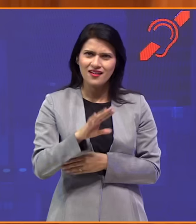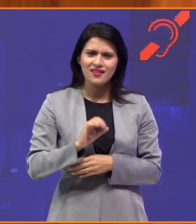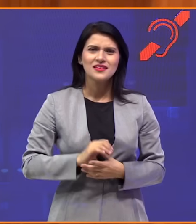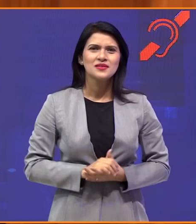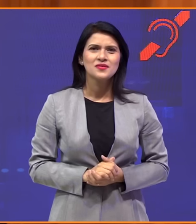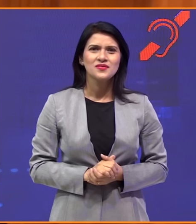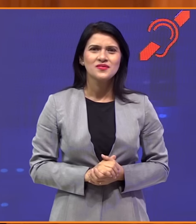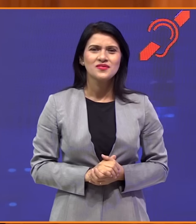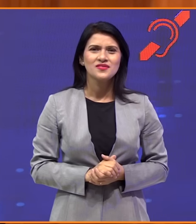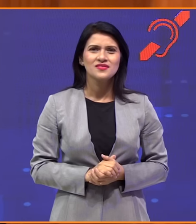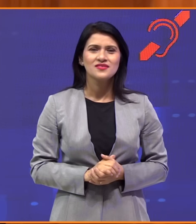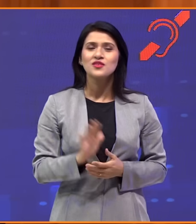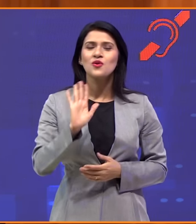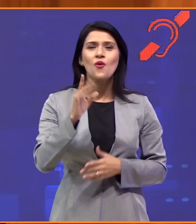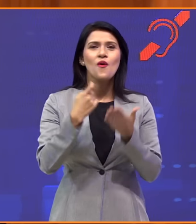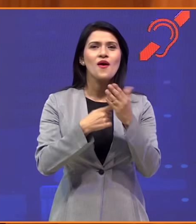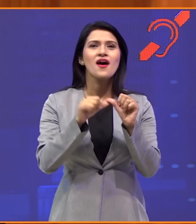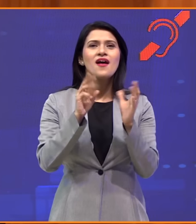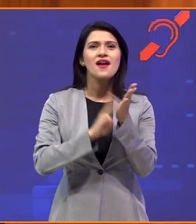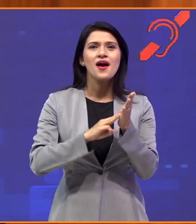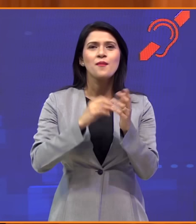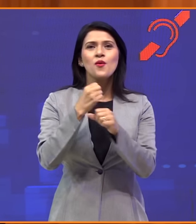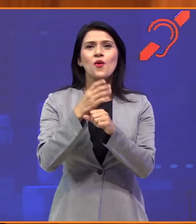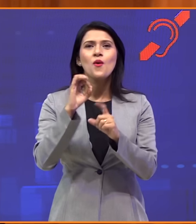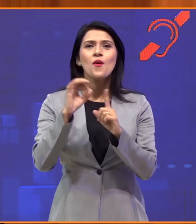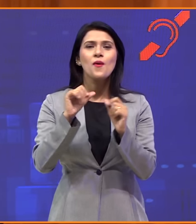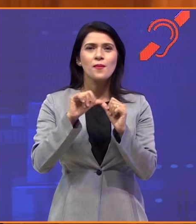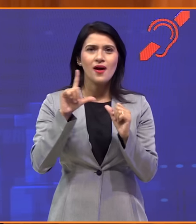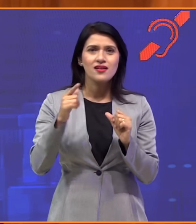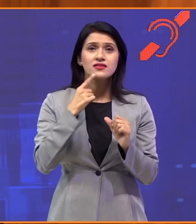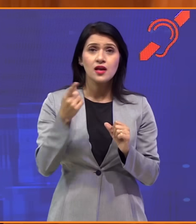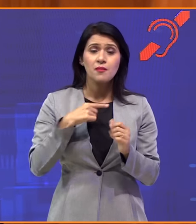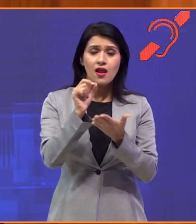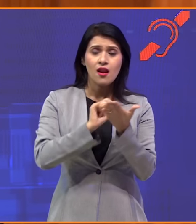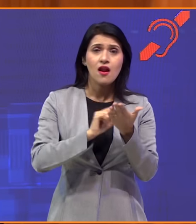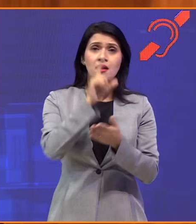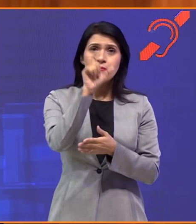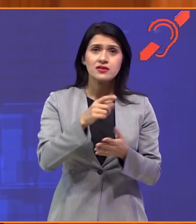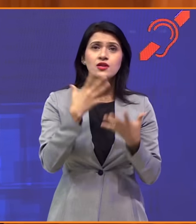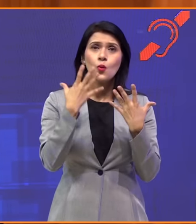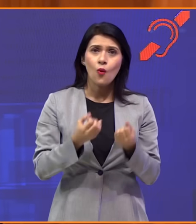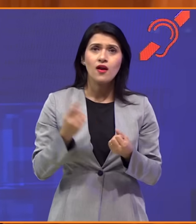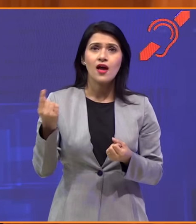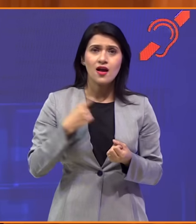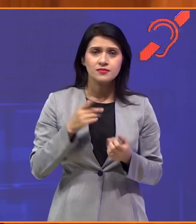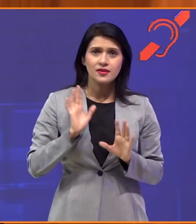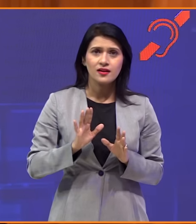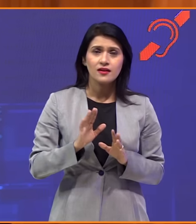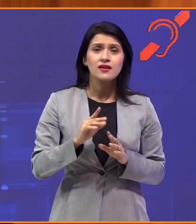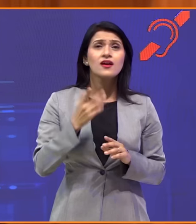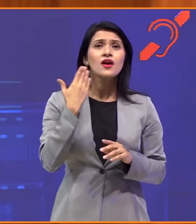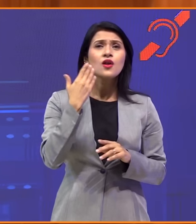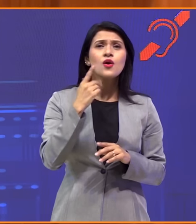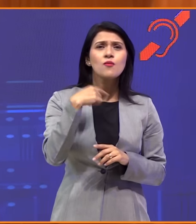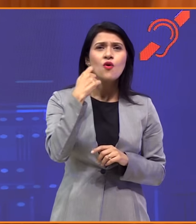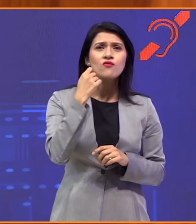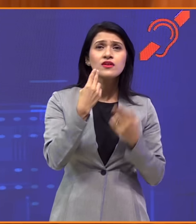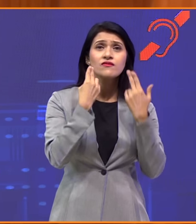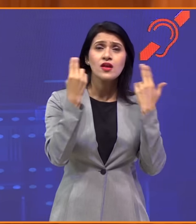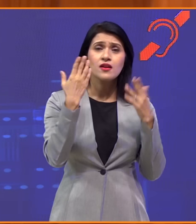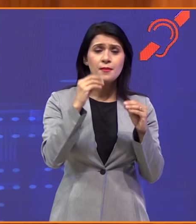वो शुरू से क्योंकि राम गोपाल बरमा जी ने कहा था कि मुझे राइटर्स चाहिए और मैं जो बैंडिट क्वीन में इतने सारे टैलेंट के साथ